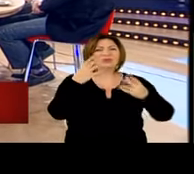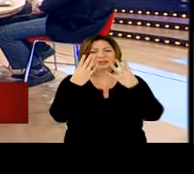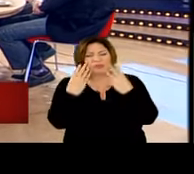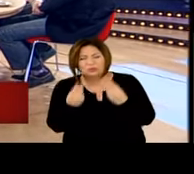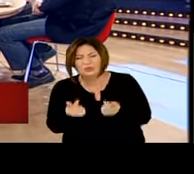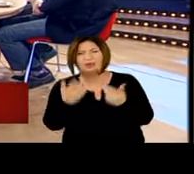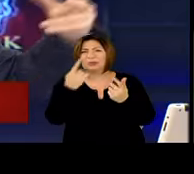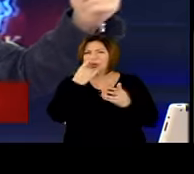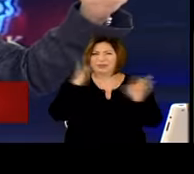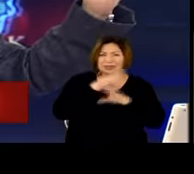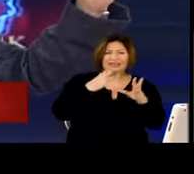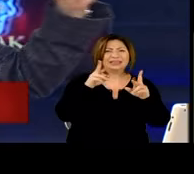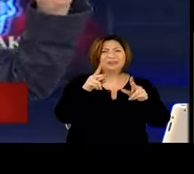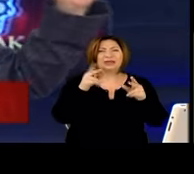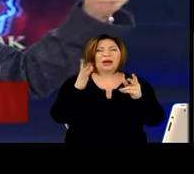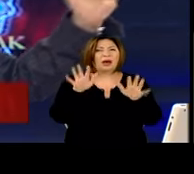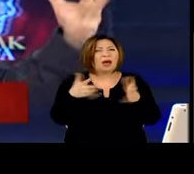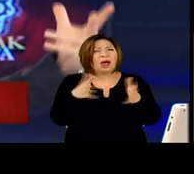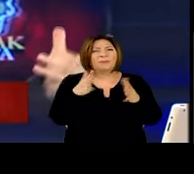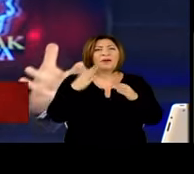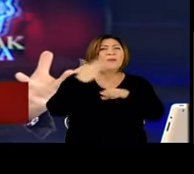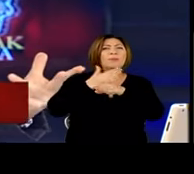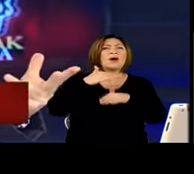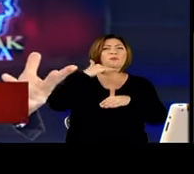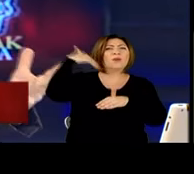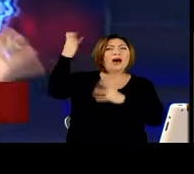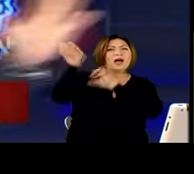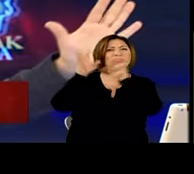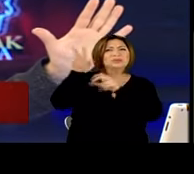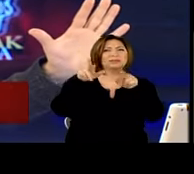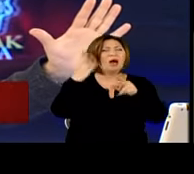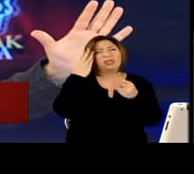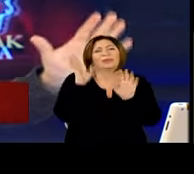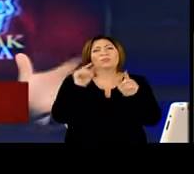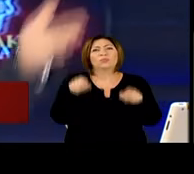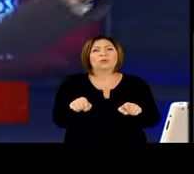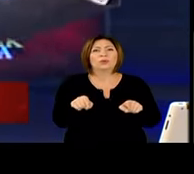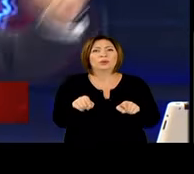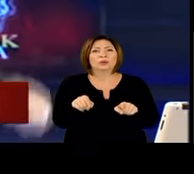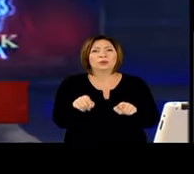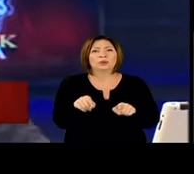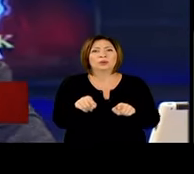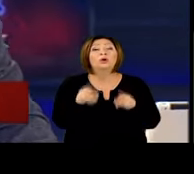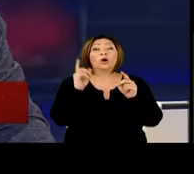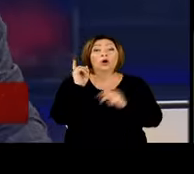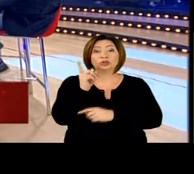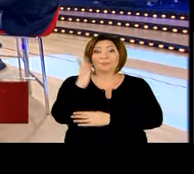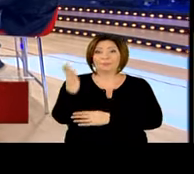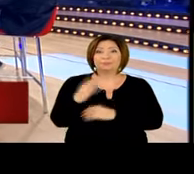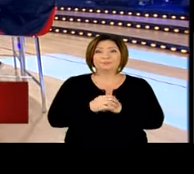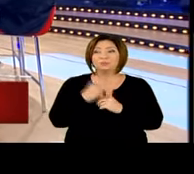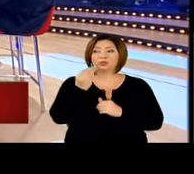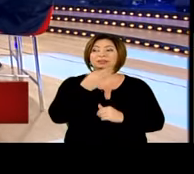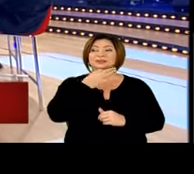çürütmeler şunlar bunlar, hani böyle bir garip kökü dışarıda hareketlere falan girmişiz. Anlamadığım şey bu. Hocam. Merhabalar.